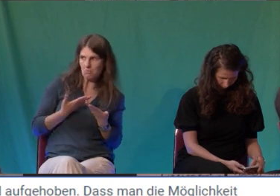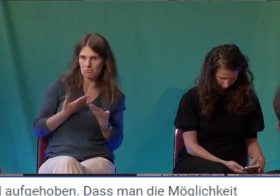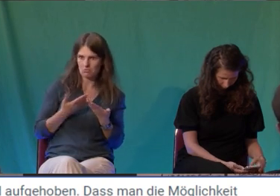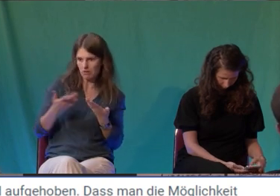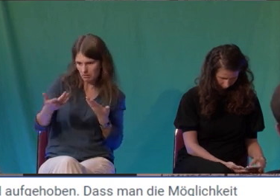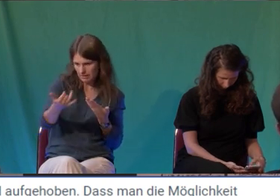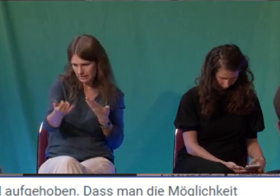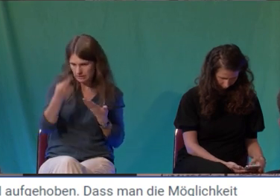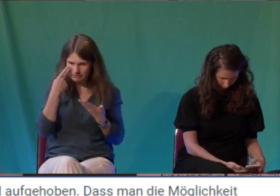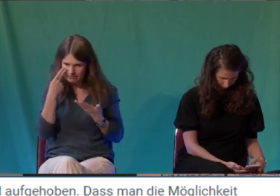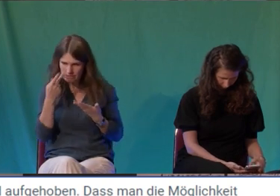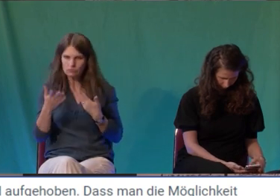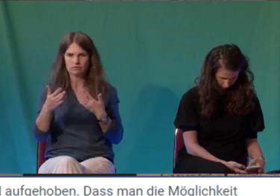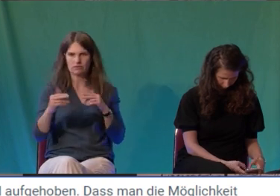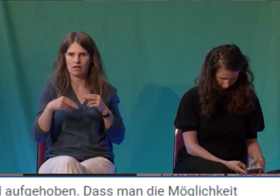auch